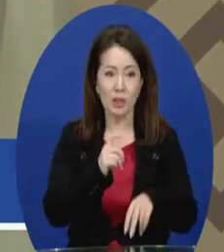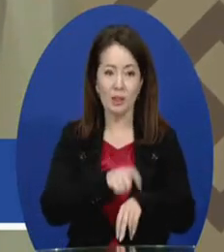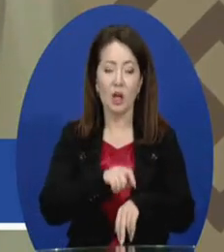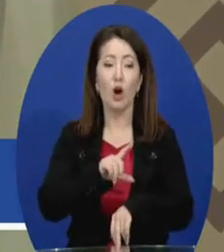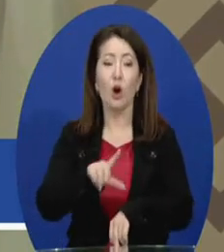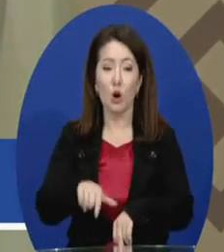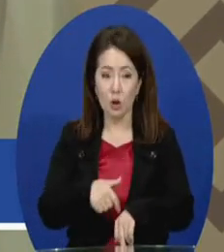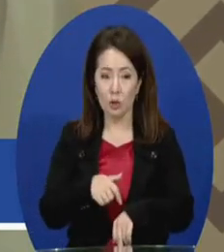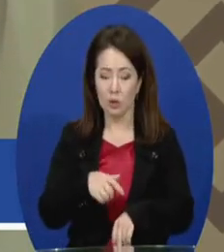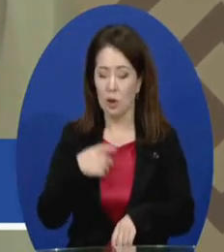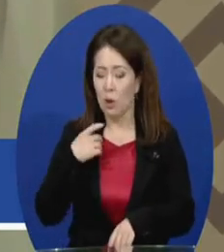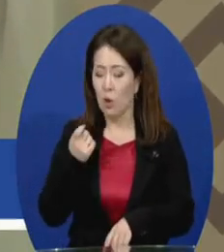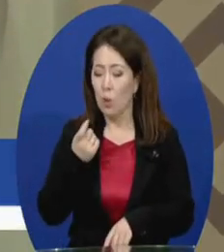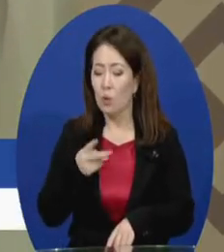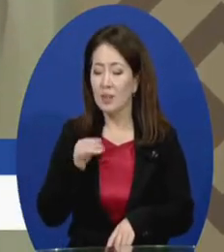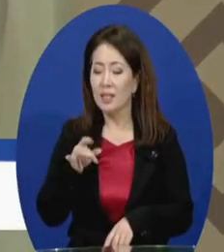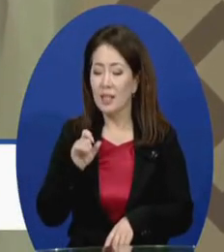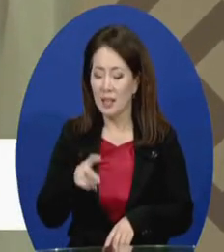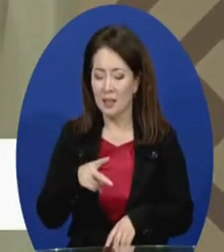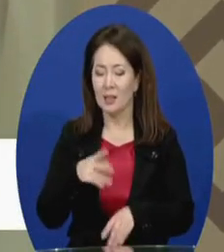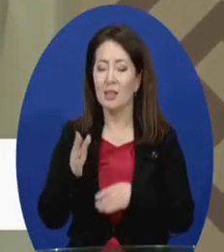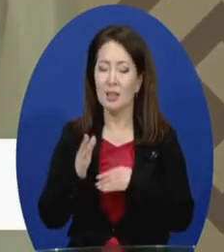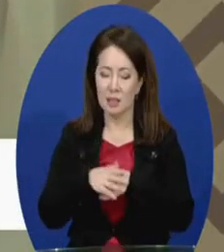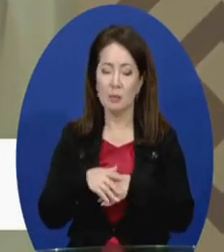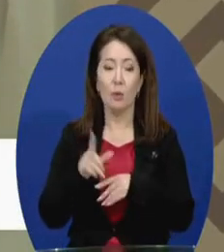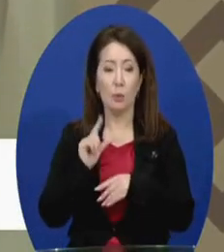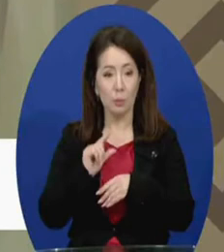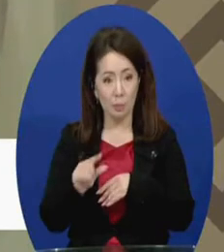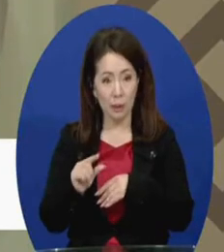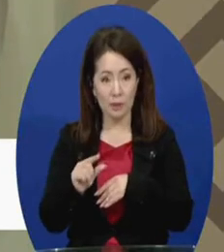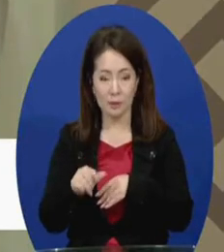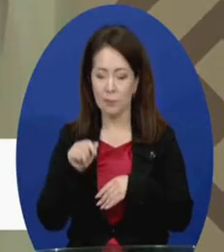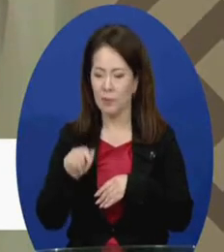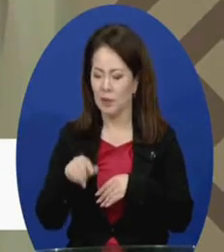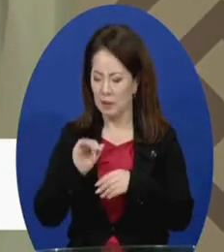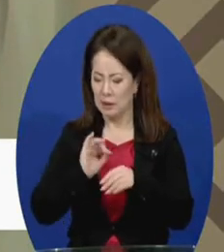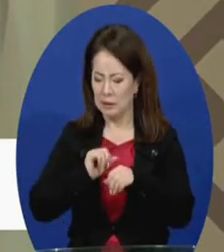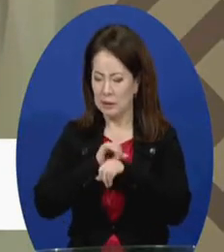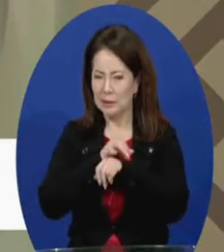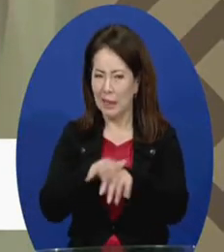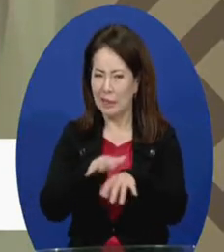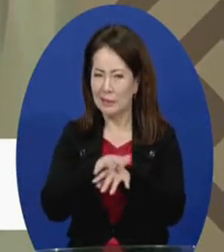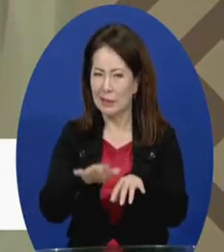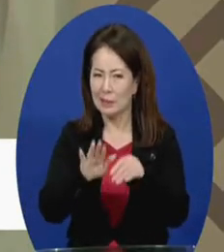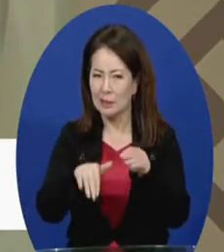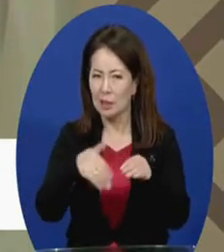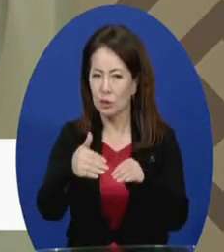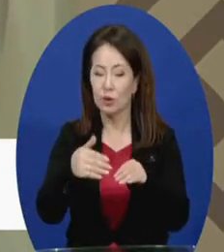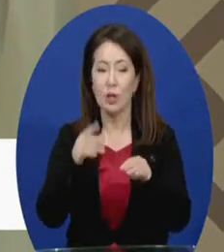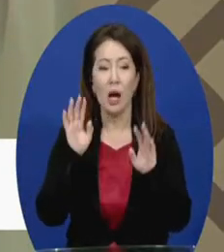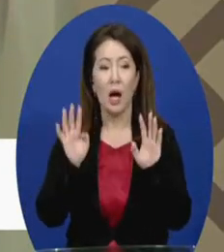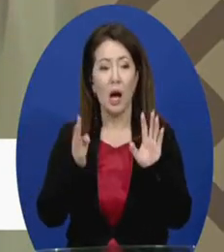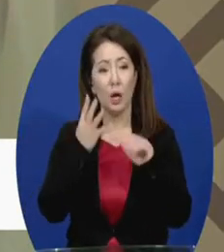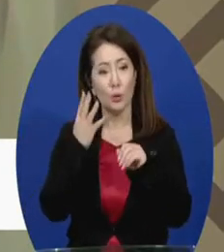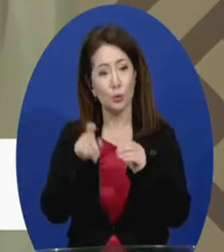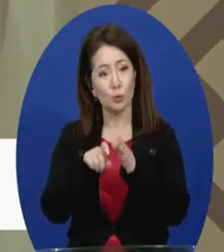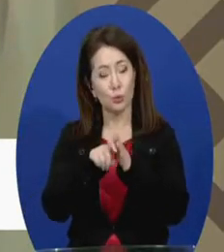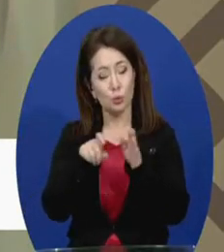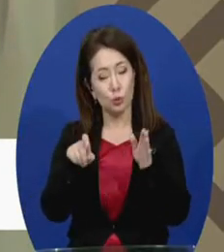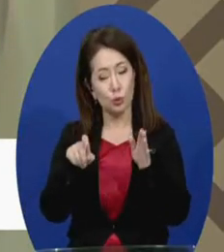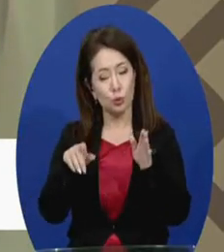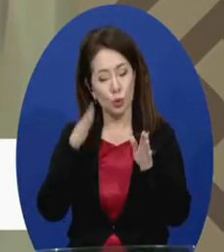барах магадлалууд улам нэмэгдэнэ. Энэ тархалтын өндөр тархалтаас хойш 14-с 28-гийн хоногийн